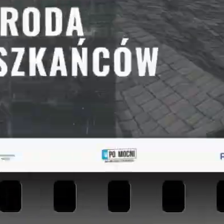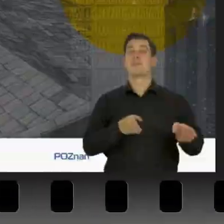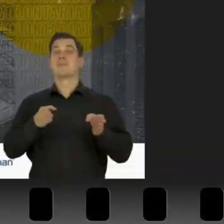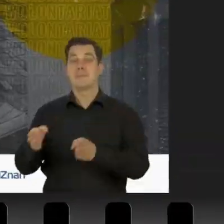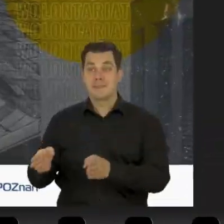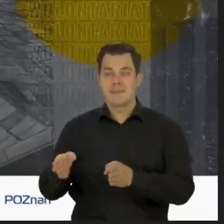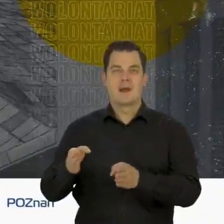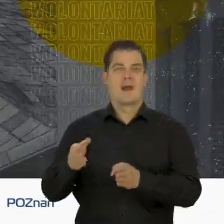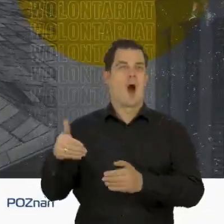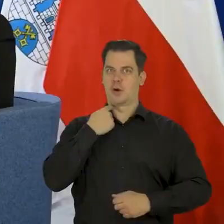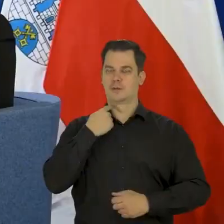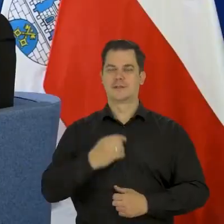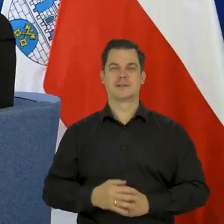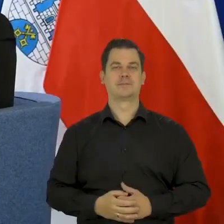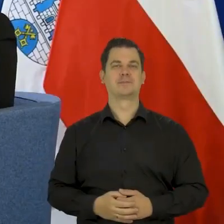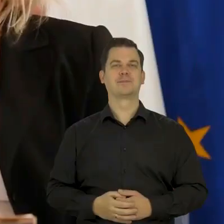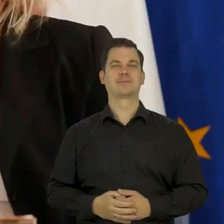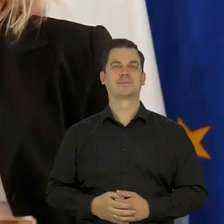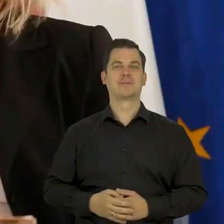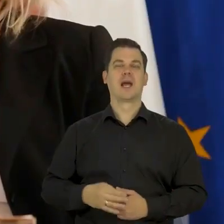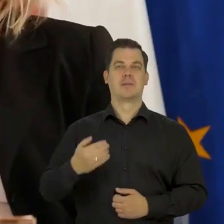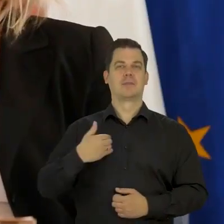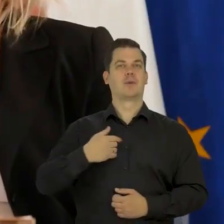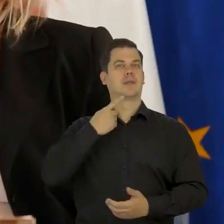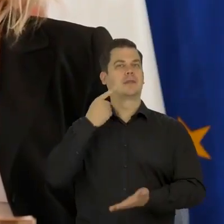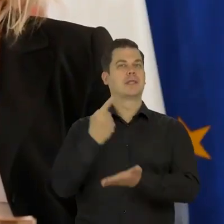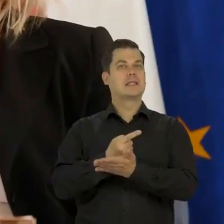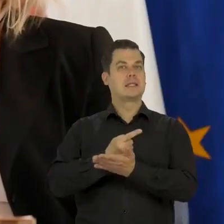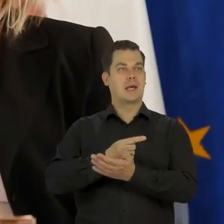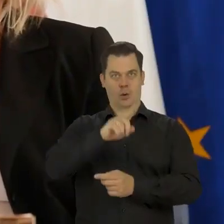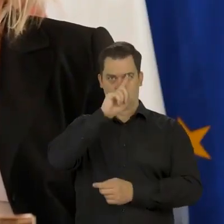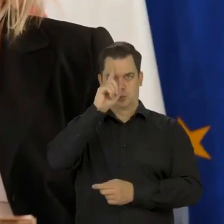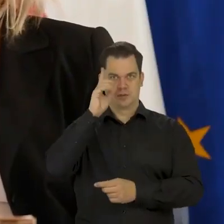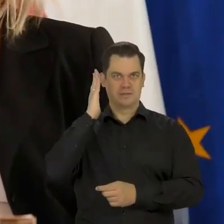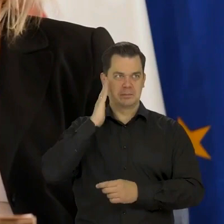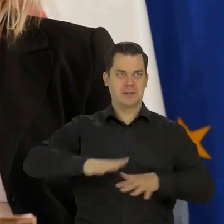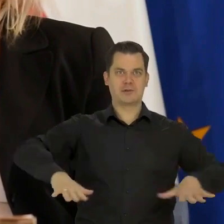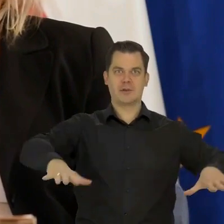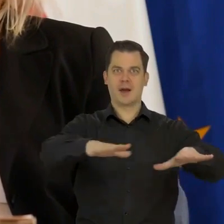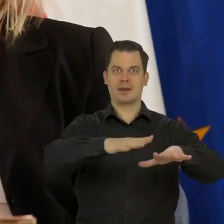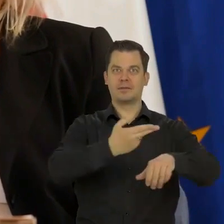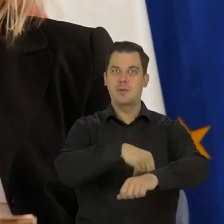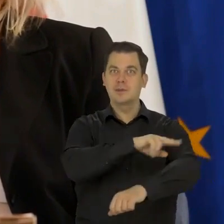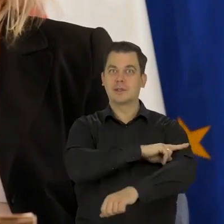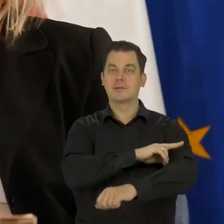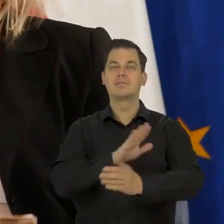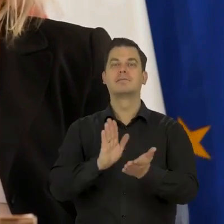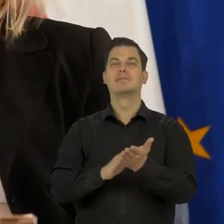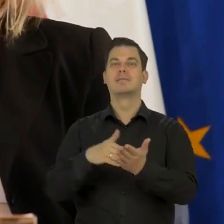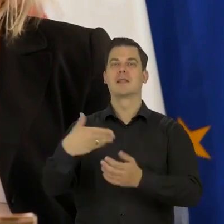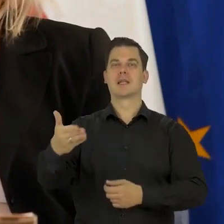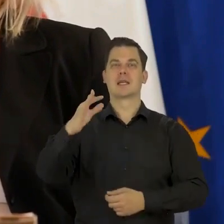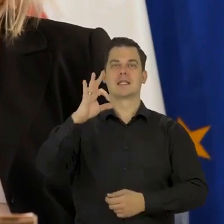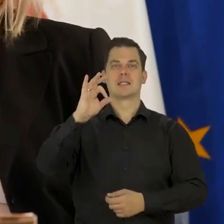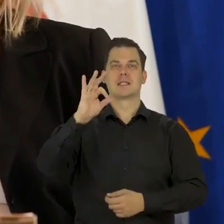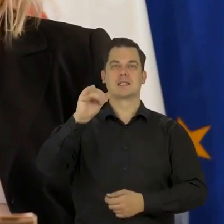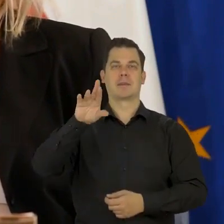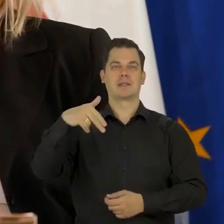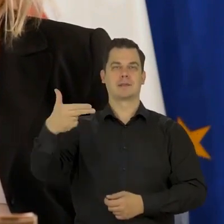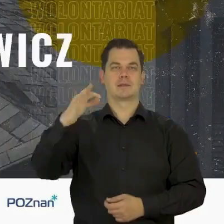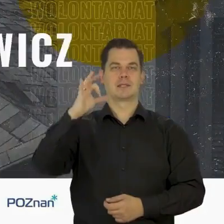Przechodzimy do kategorii nagrody. Decyzją mieszkańców nagrodę w tej kategorii otrzymuje